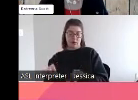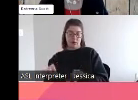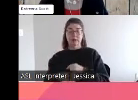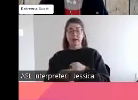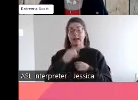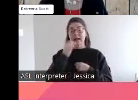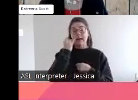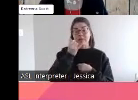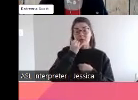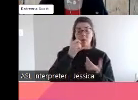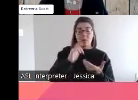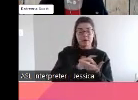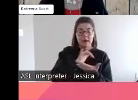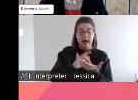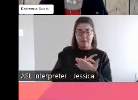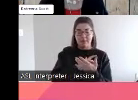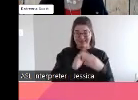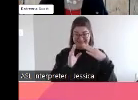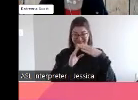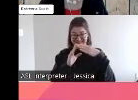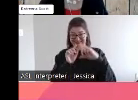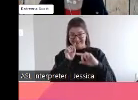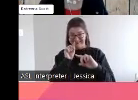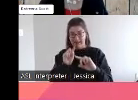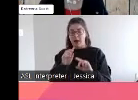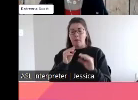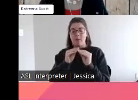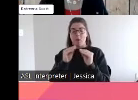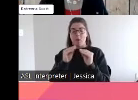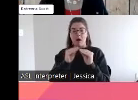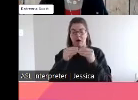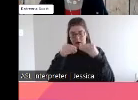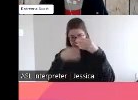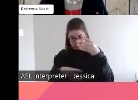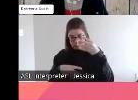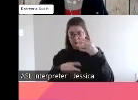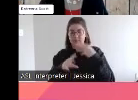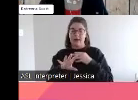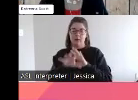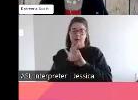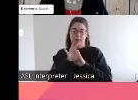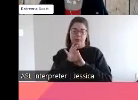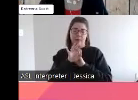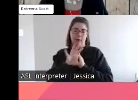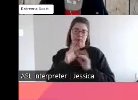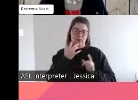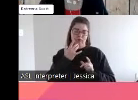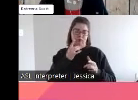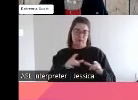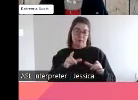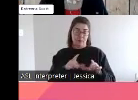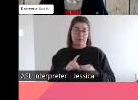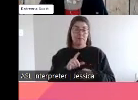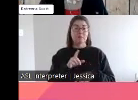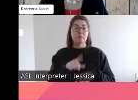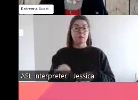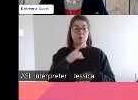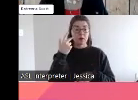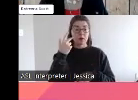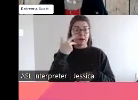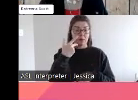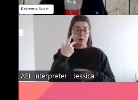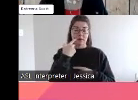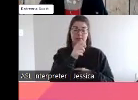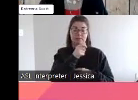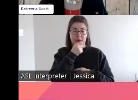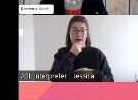un téléphone, cliquez sur l'icône More, plus, et Interprétation linguistique. Les